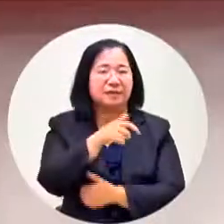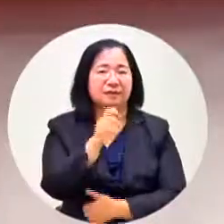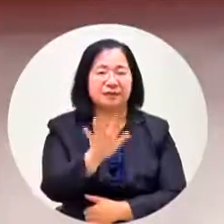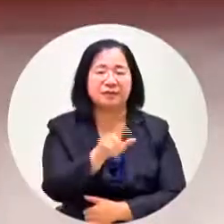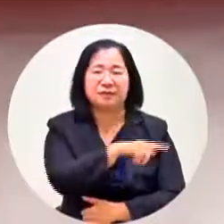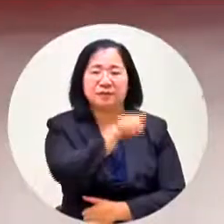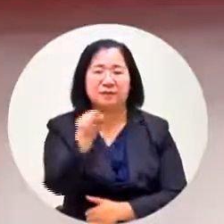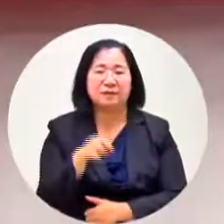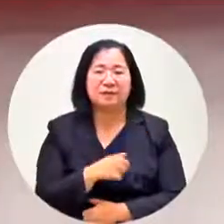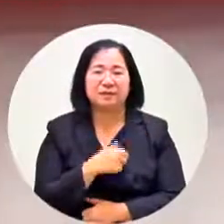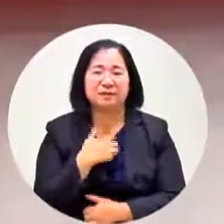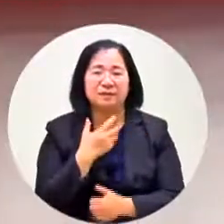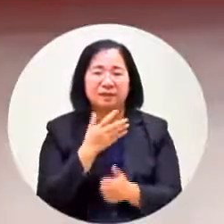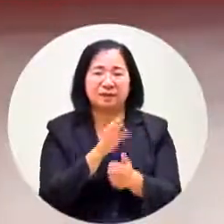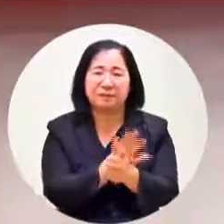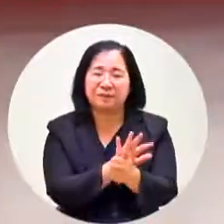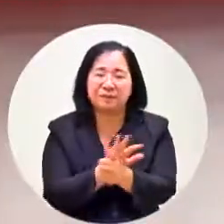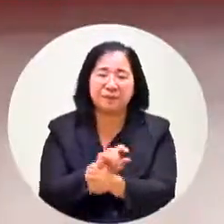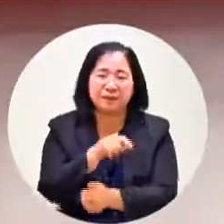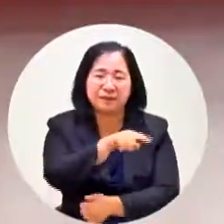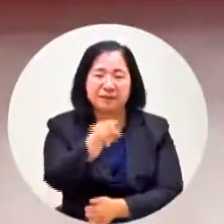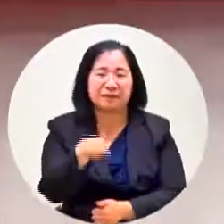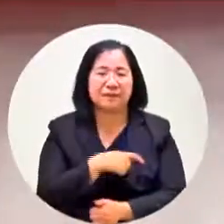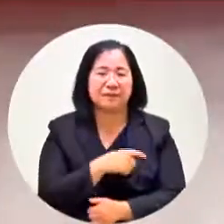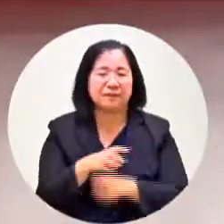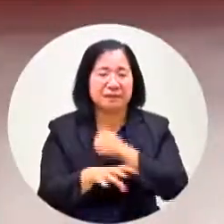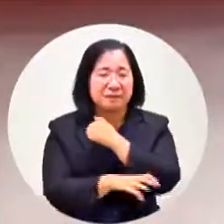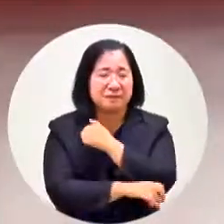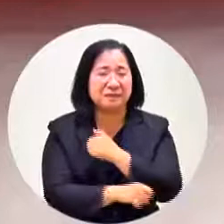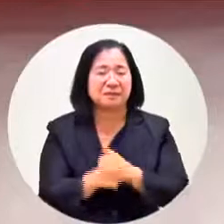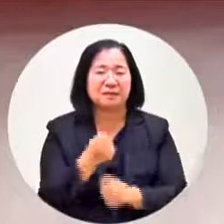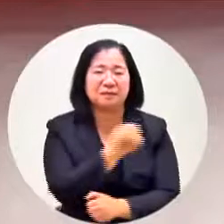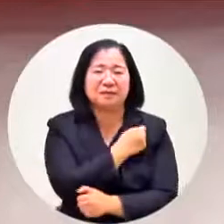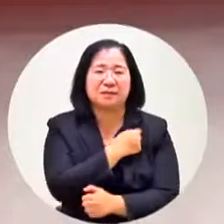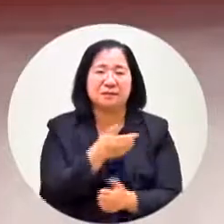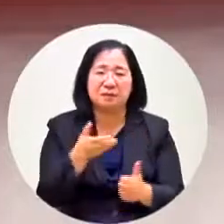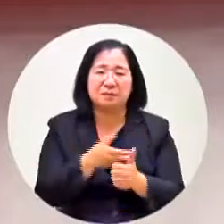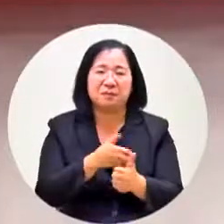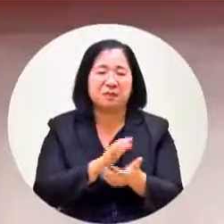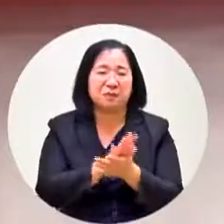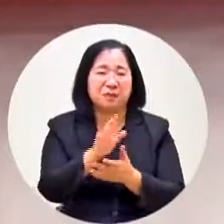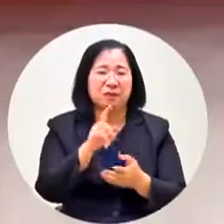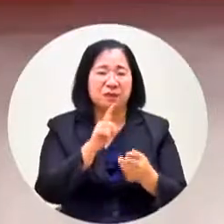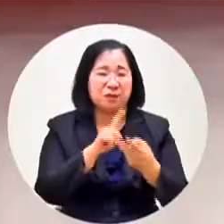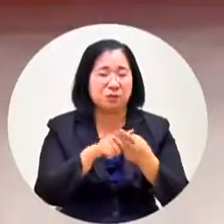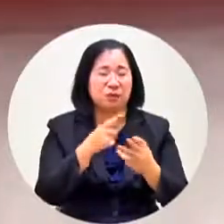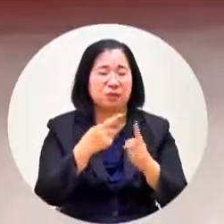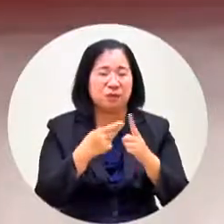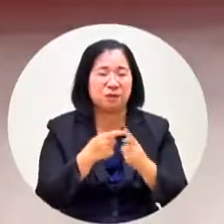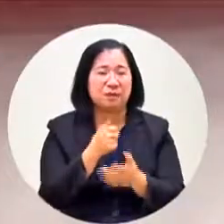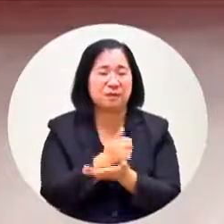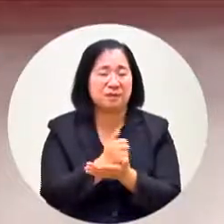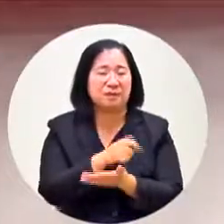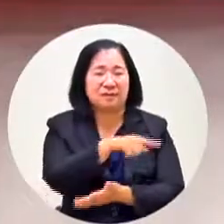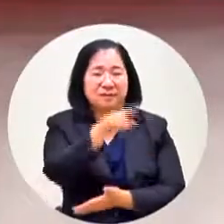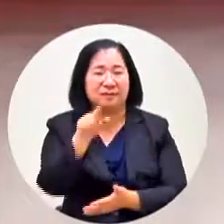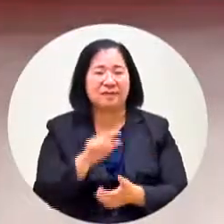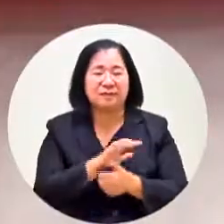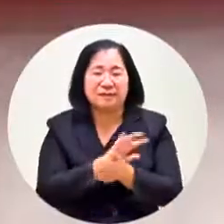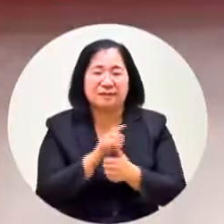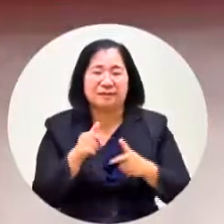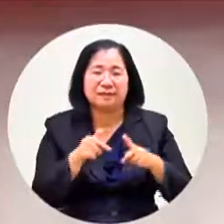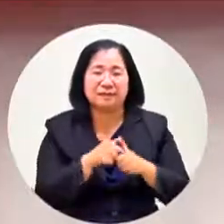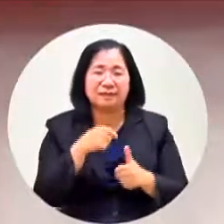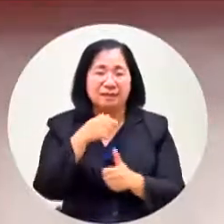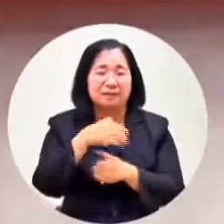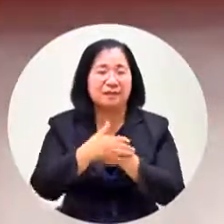找出一个更妥适的办法，能够来保障这些幼保老师。非常感谢陈梅娟议员，好不好？谢谢。 然后谢谢市长